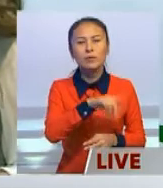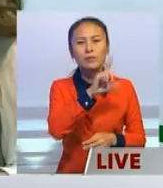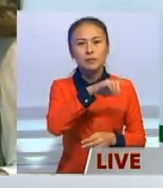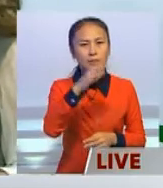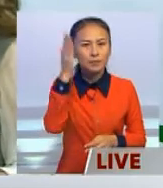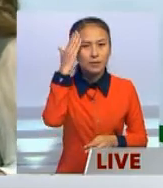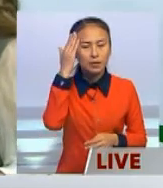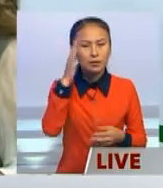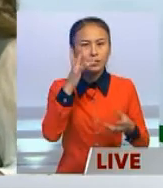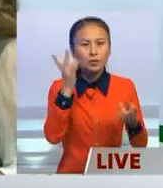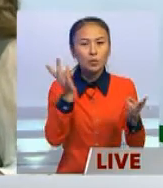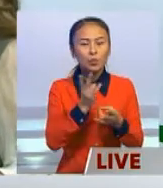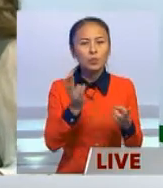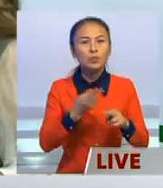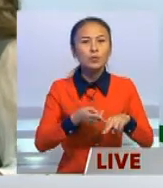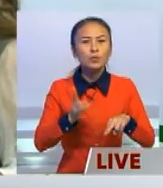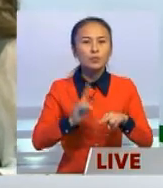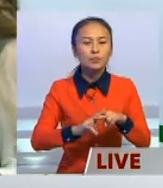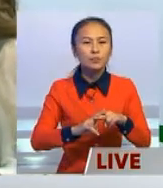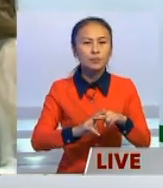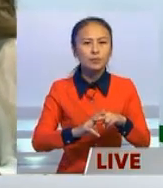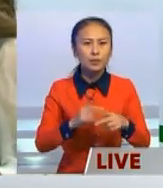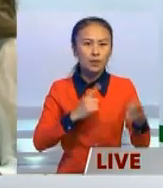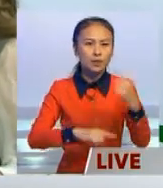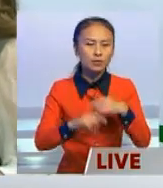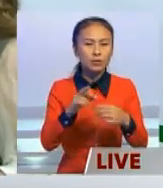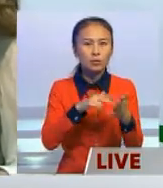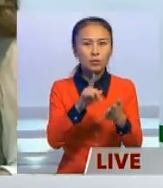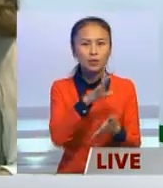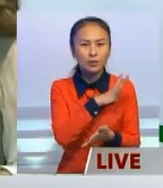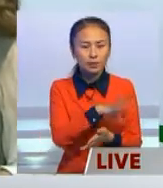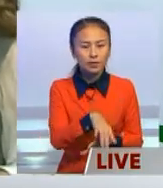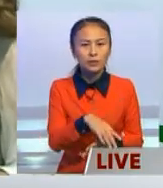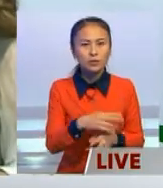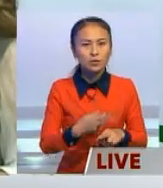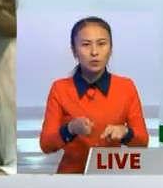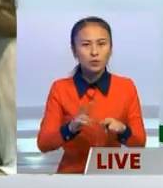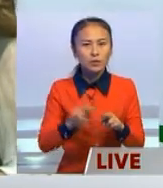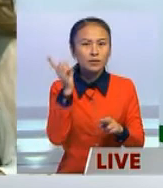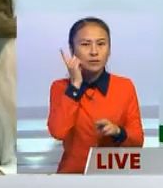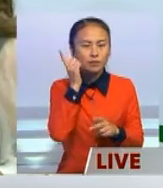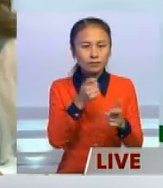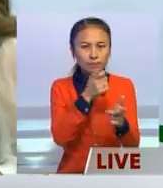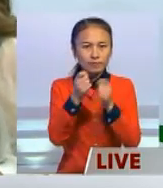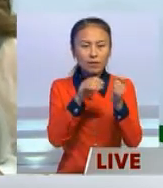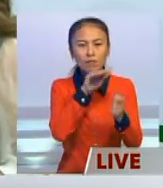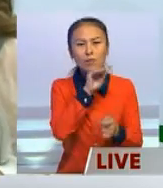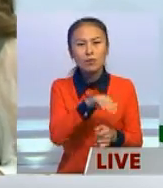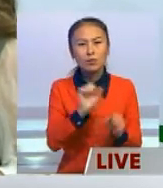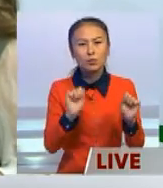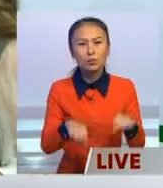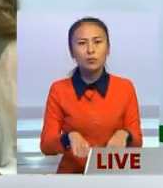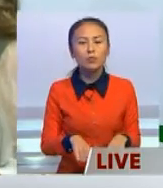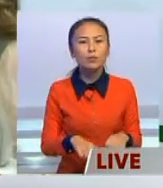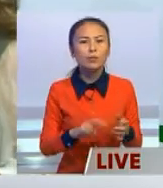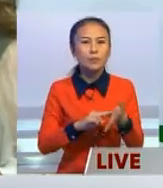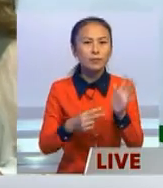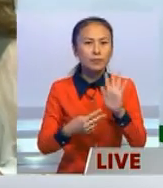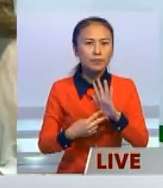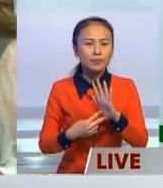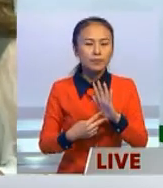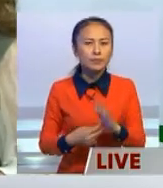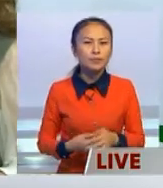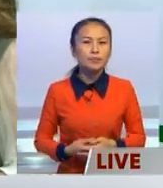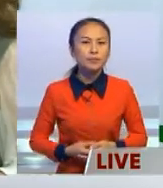қайта өңірге, қалаға, облыс орталығына немесе Астана мен Алматыға қайта-қайта бара беруге мүмкіндік болмағандықтан телефондарынан кәсіби біліктілігін арттыру жобаларымен айналысу